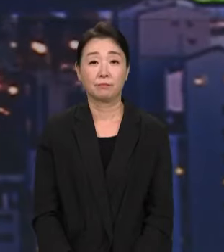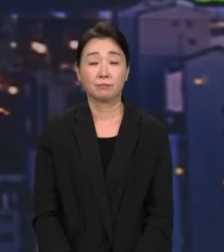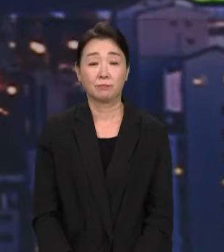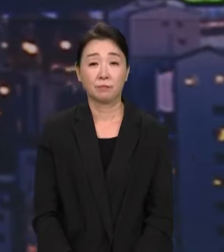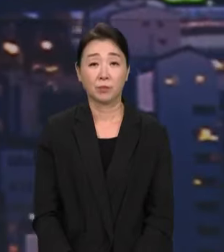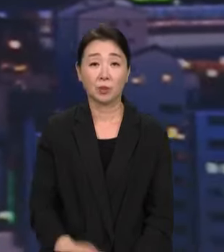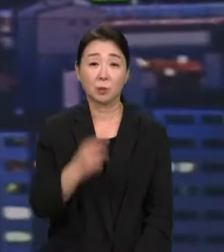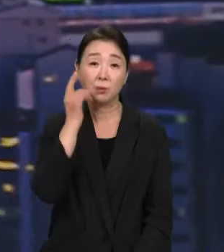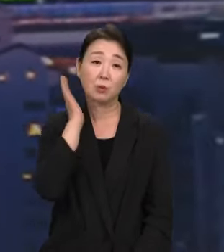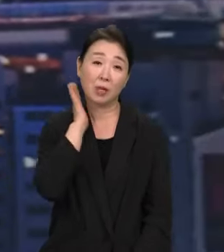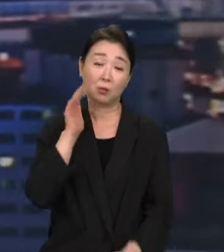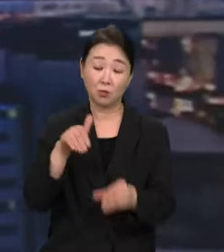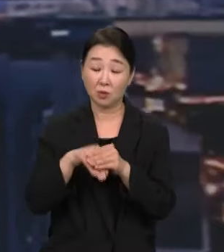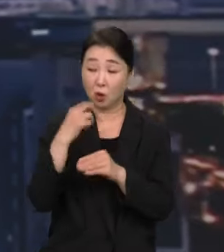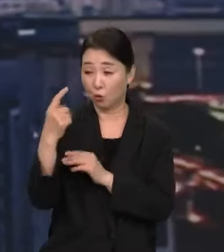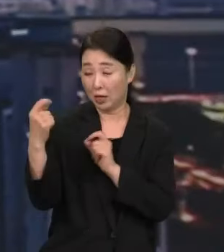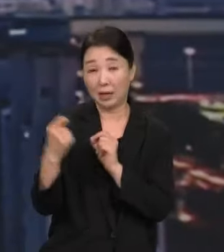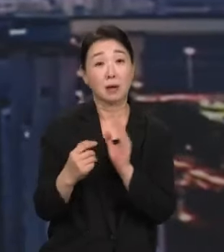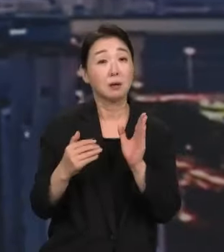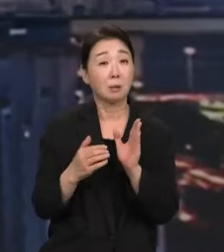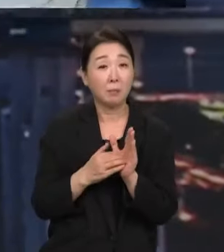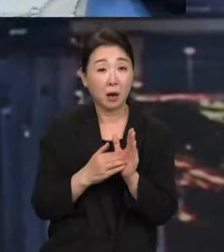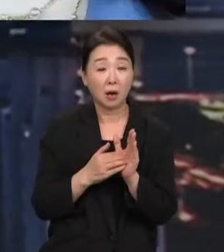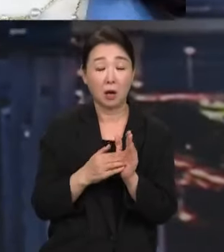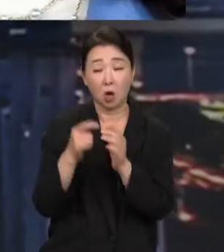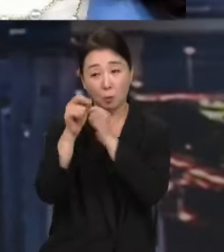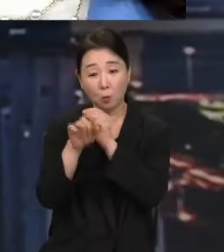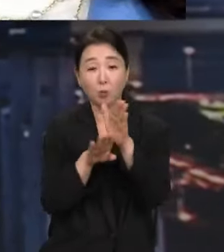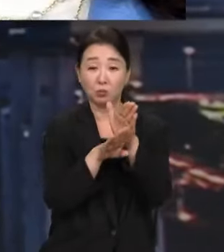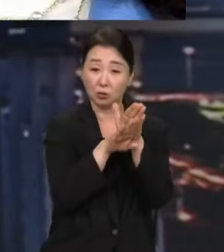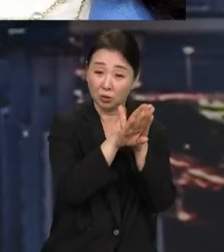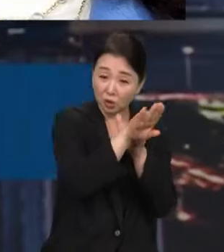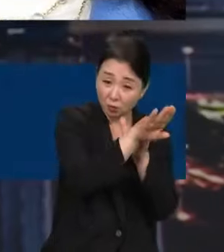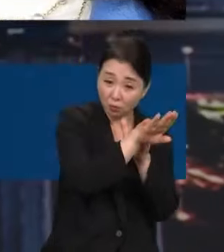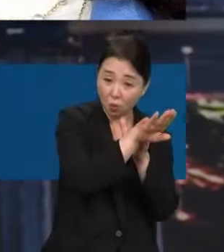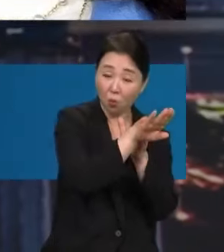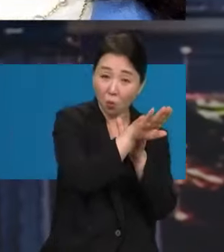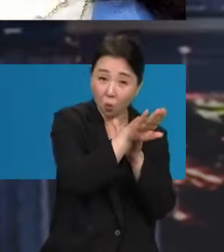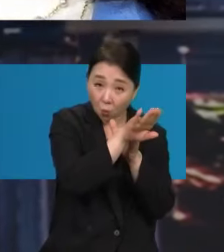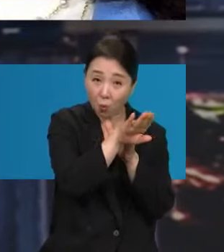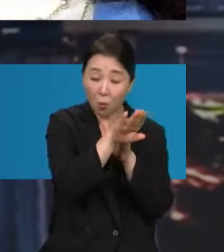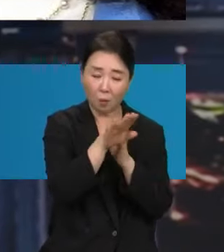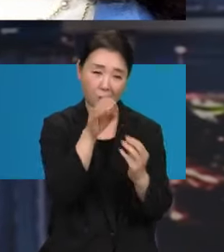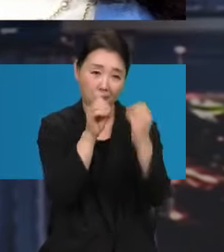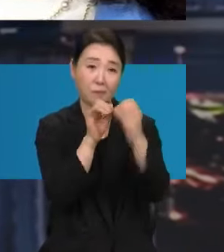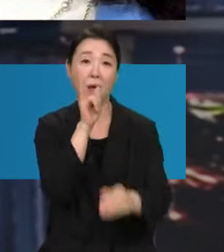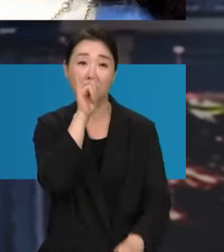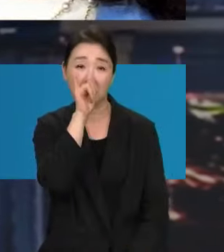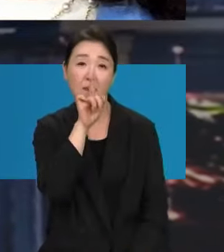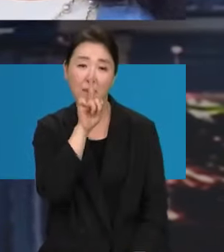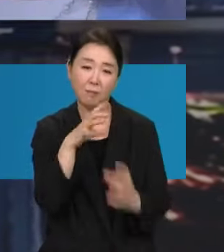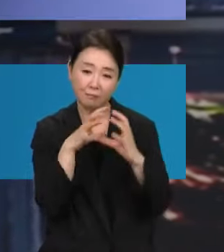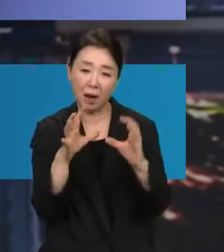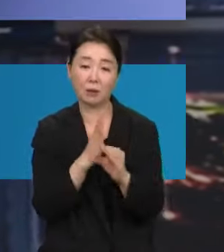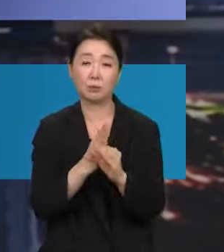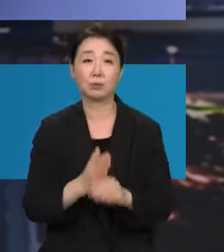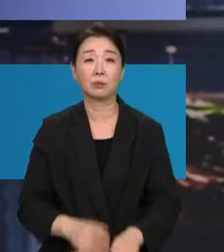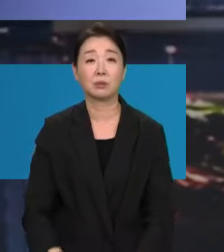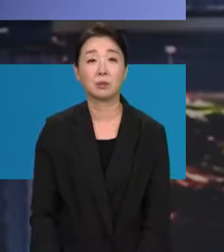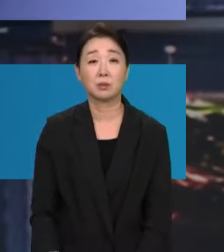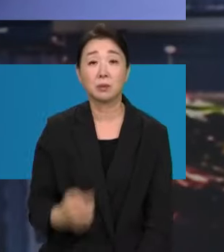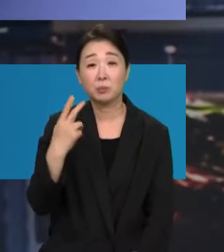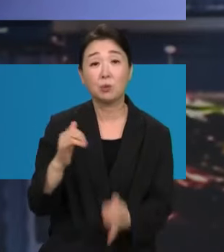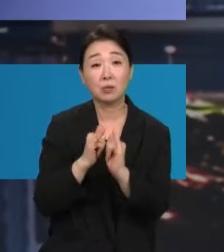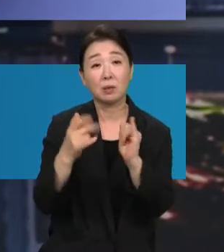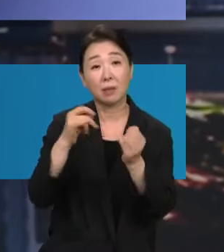네, 두 달 앞으로 다가온 미국 대선은 보수 대 진보, 극단적인 진영 대결의 양상을 보이면서 여러 논란이 불거지고 있습니다.